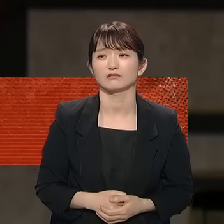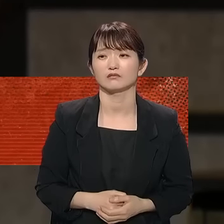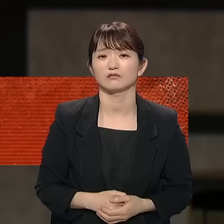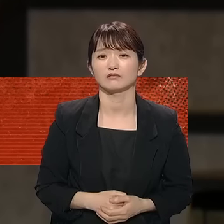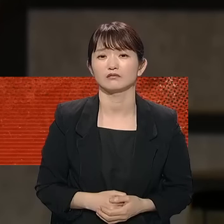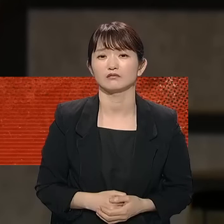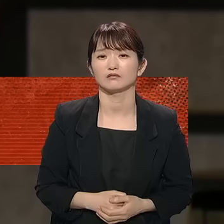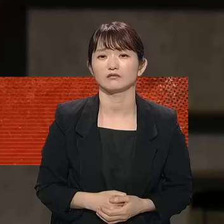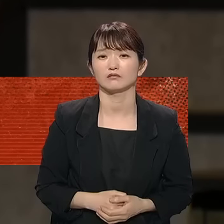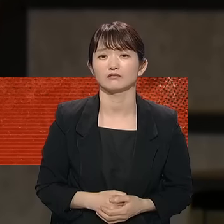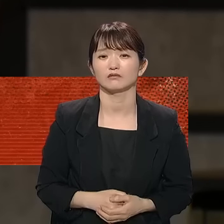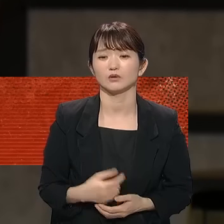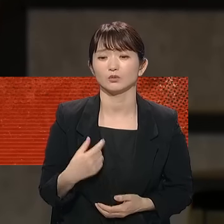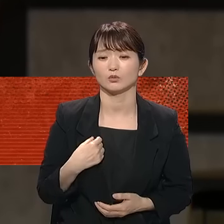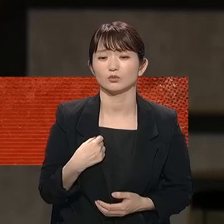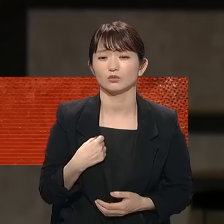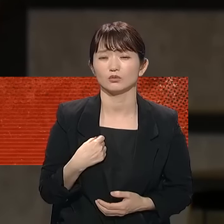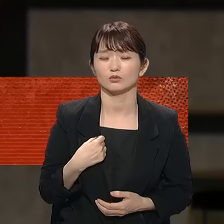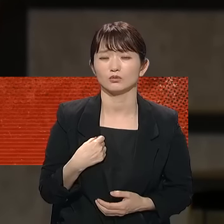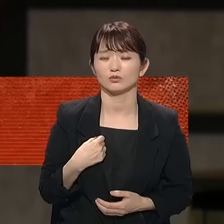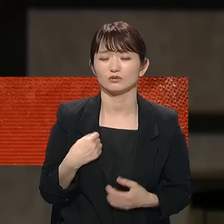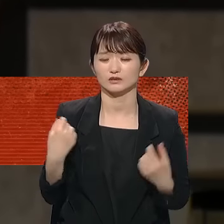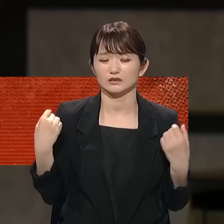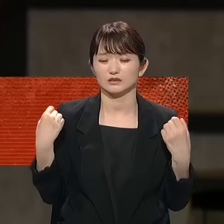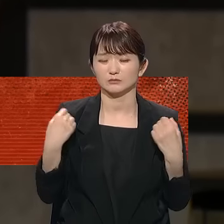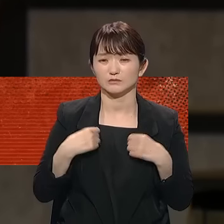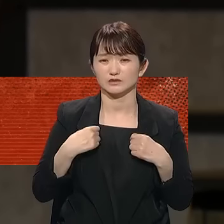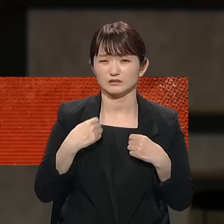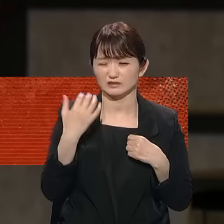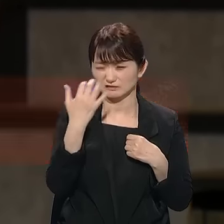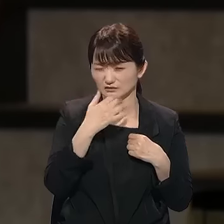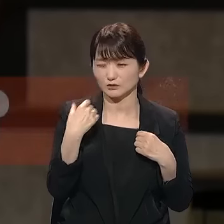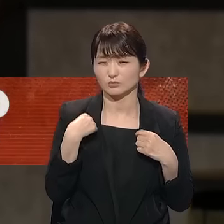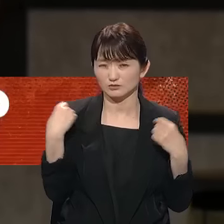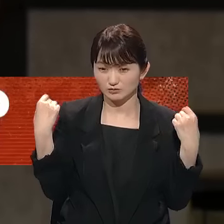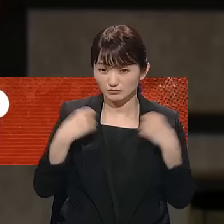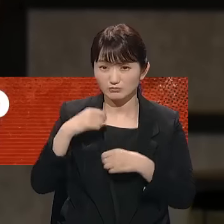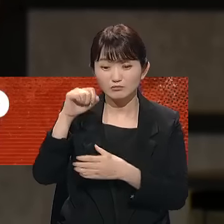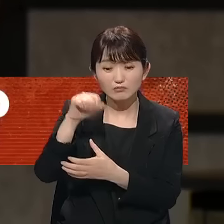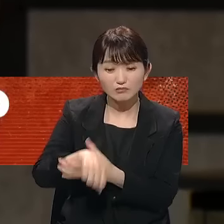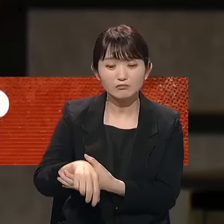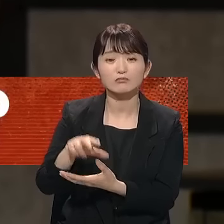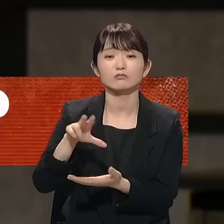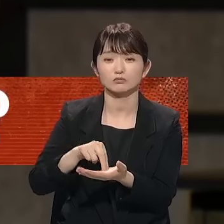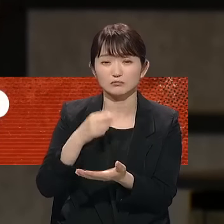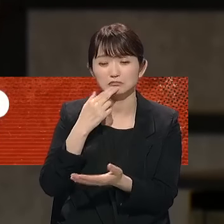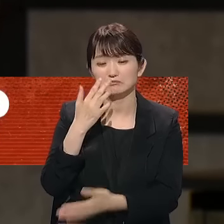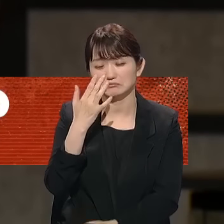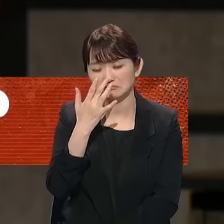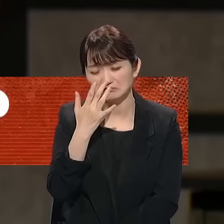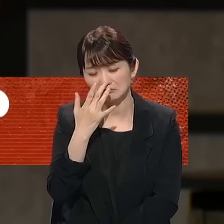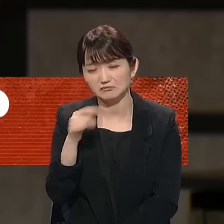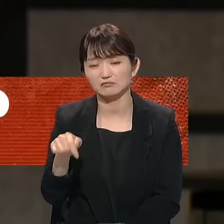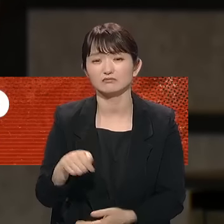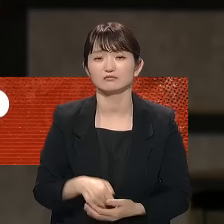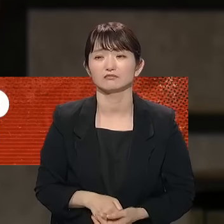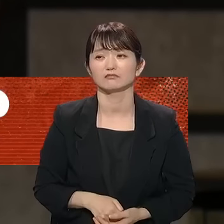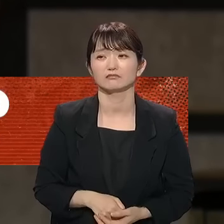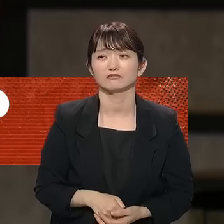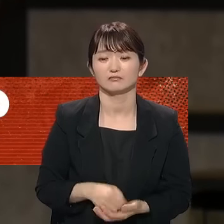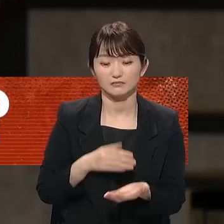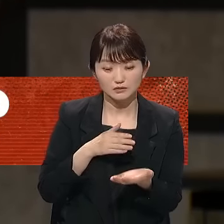한번 허용을 하기 시작을 하면 이제 뭐 별다른 문제가 없겠구나라고 해가지고 저런 종류의 그